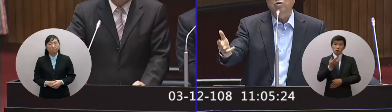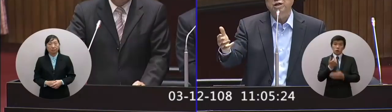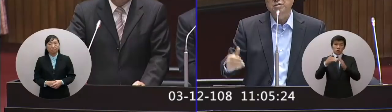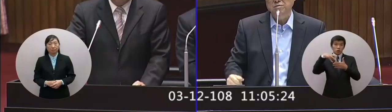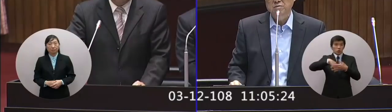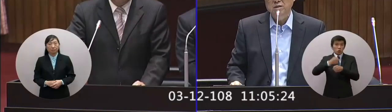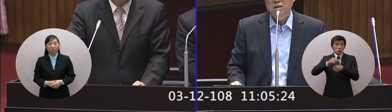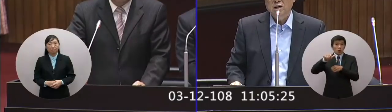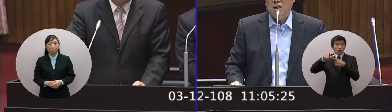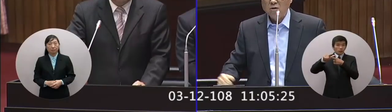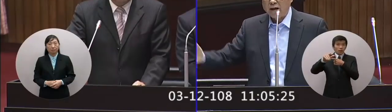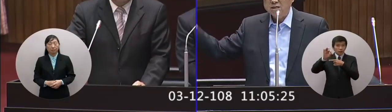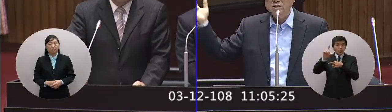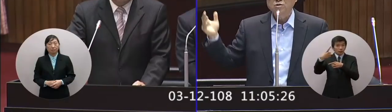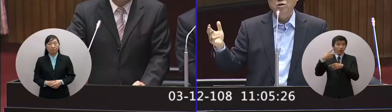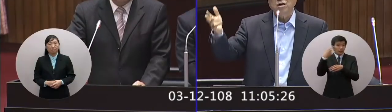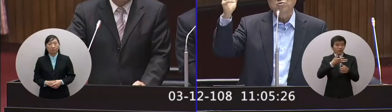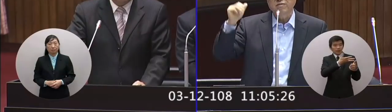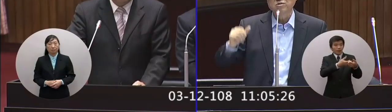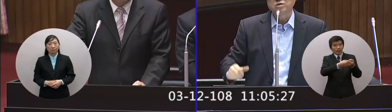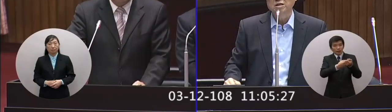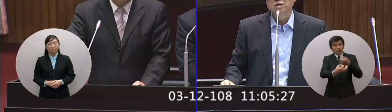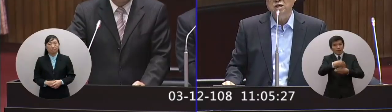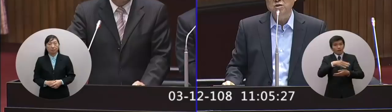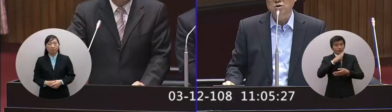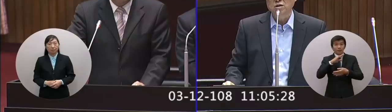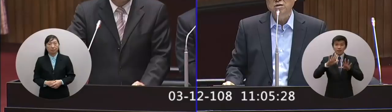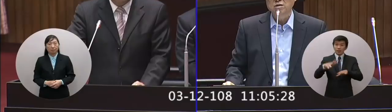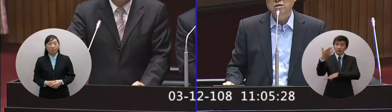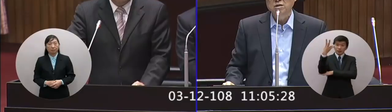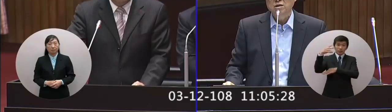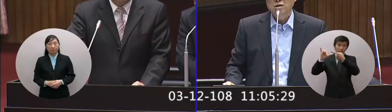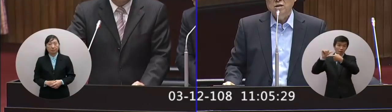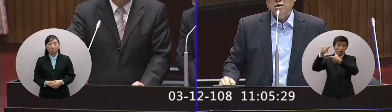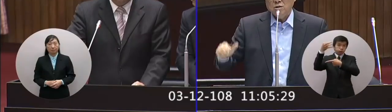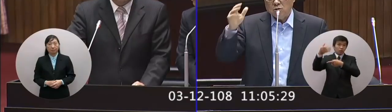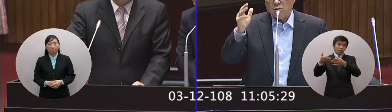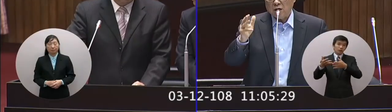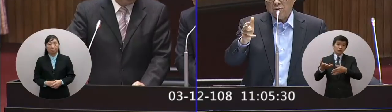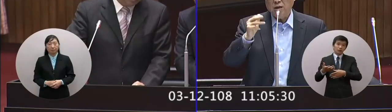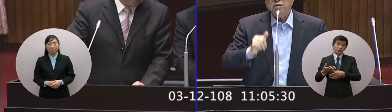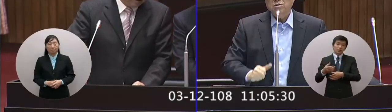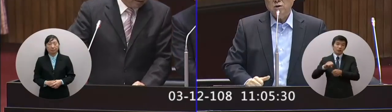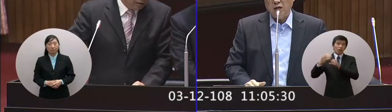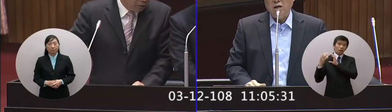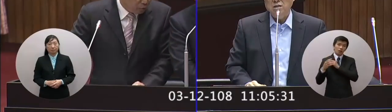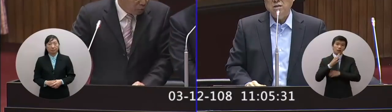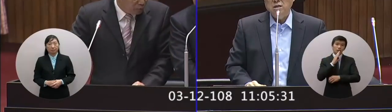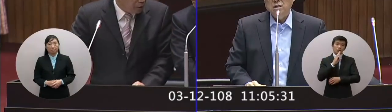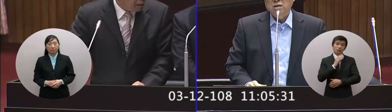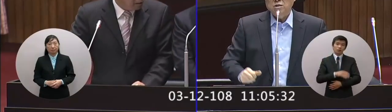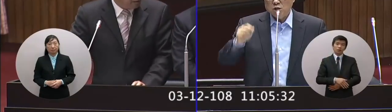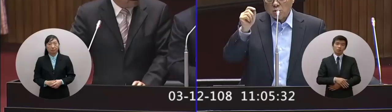校都要筹钱，然后还再收学校的5%加值型营业税。 就这样写，感谢。 所以在这边，院